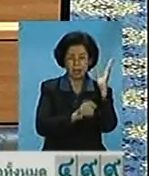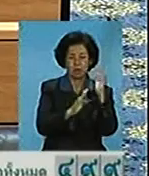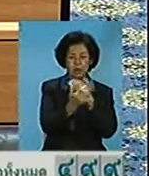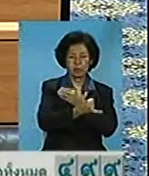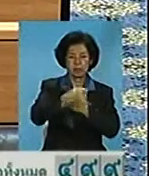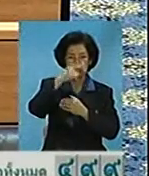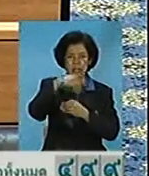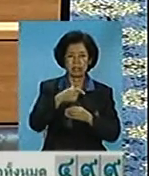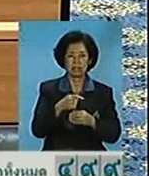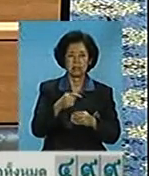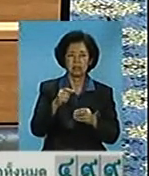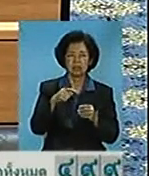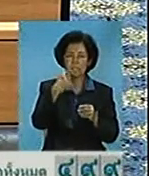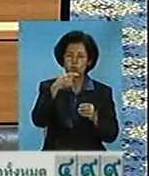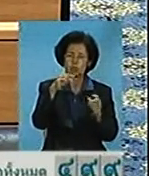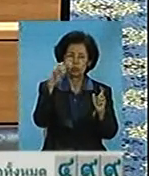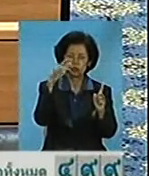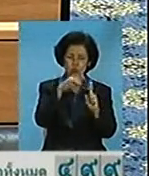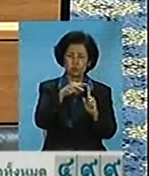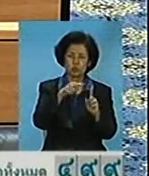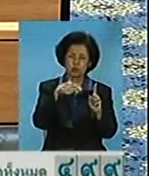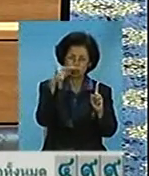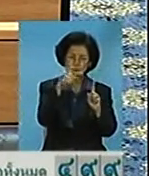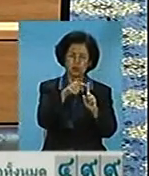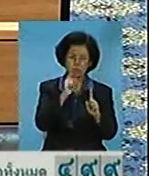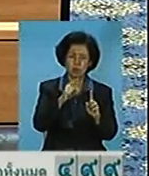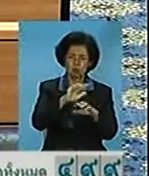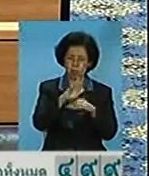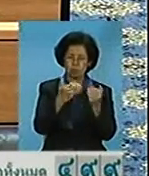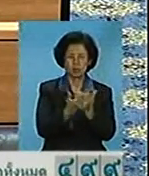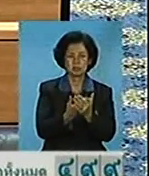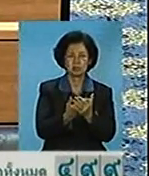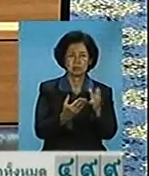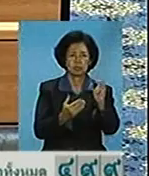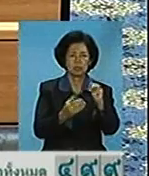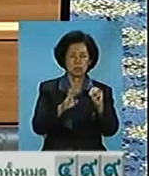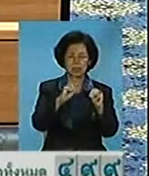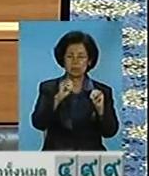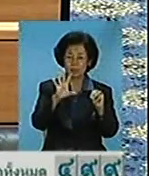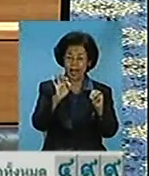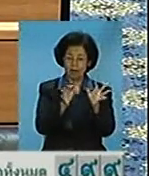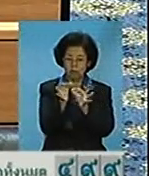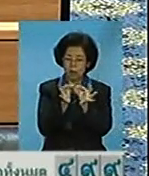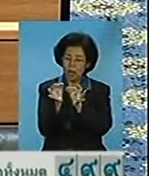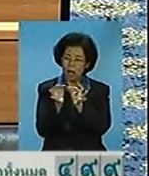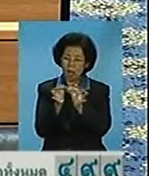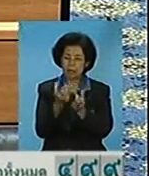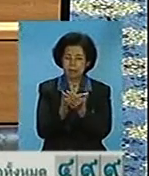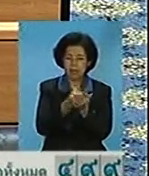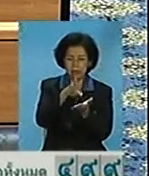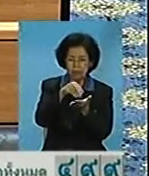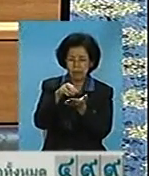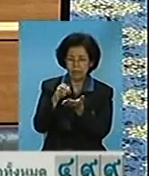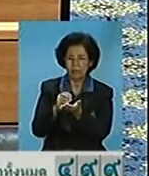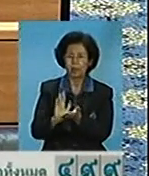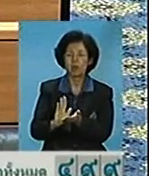ประสงค์เนี่ยเราต้องพูดหมดมาตรา49เป็นเพียงการอธิบายว่าเอาเงินเซฟเงินที่เก็บจาก